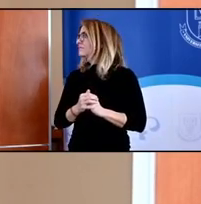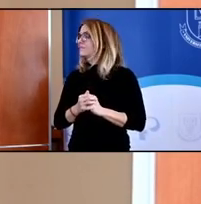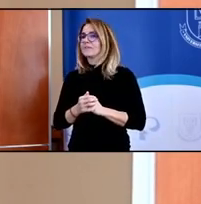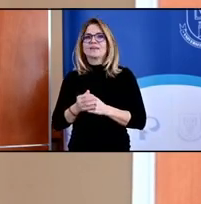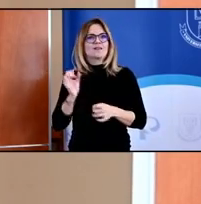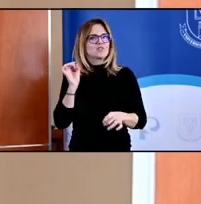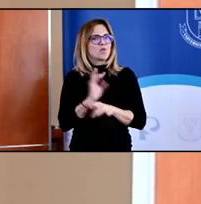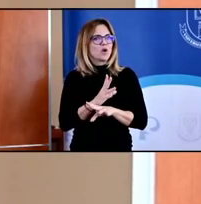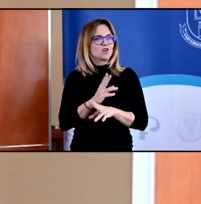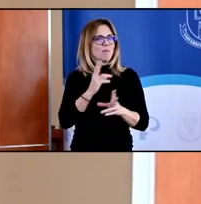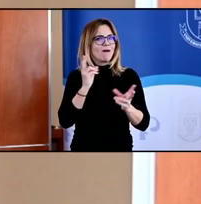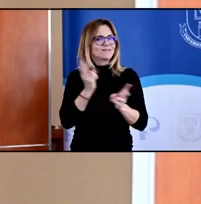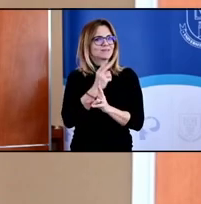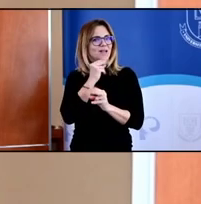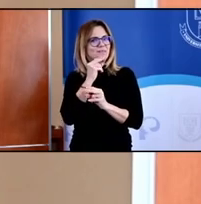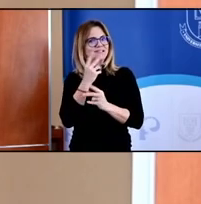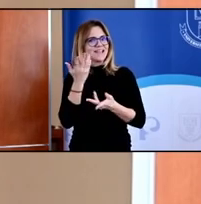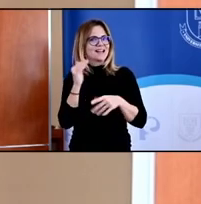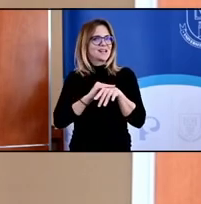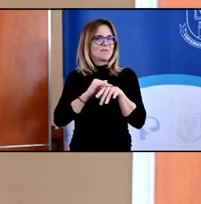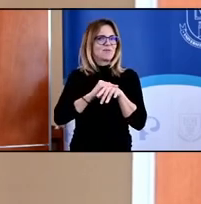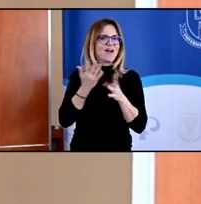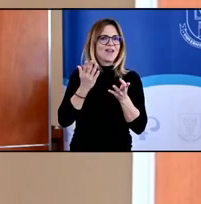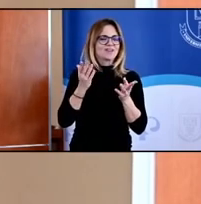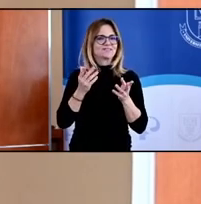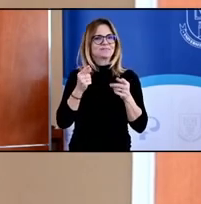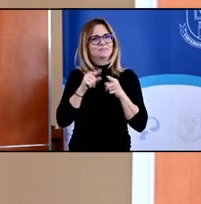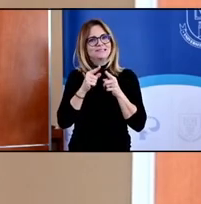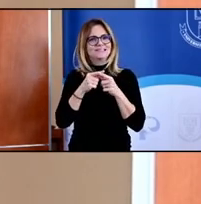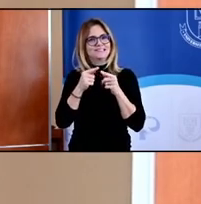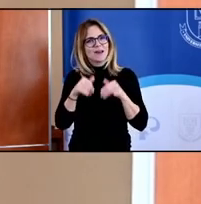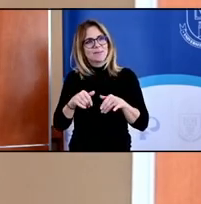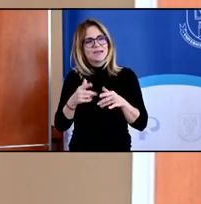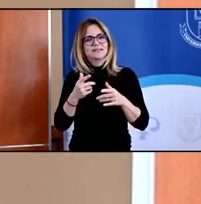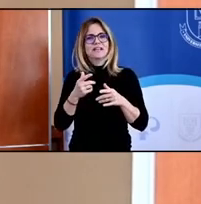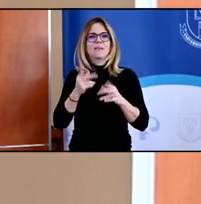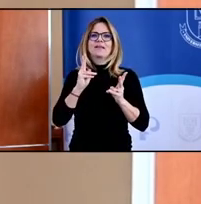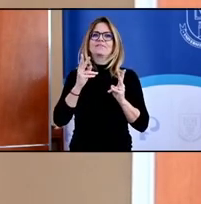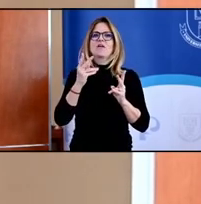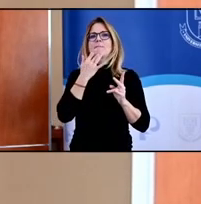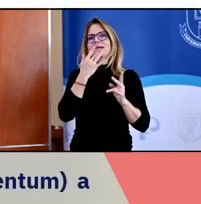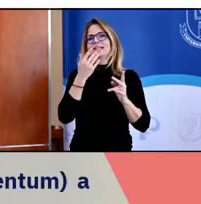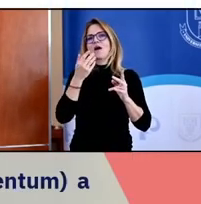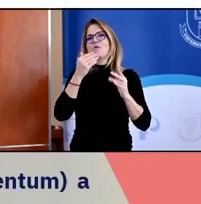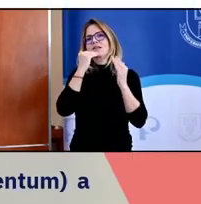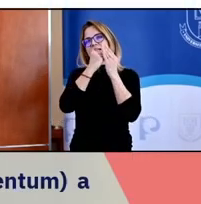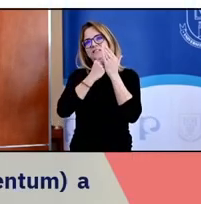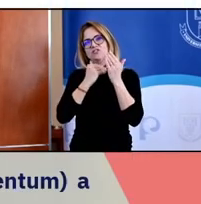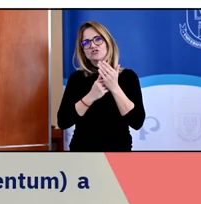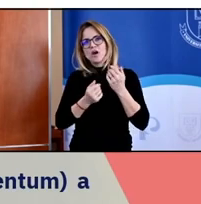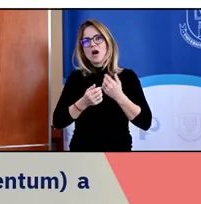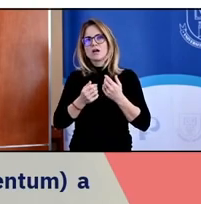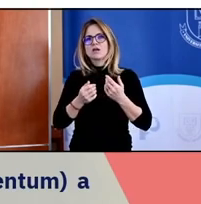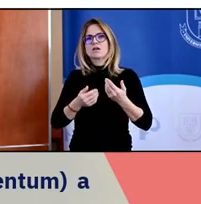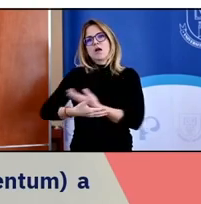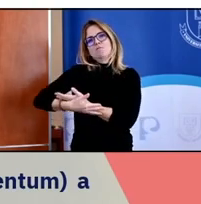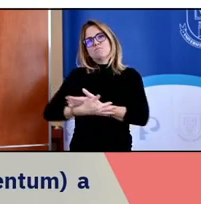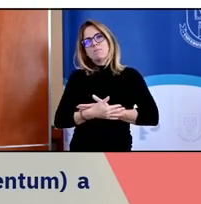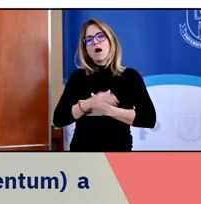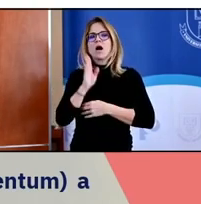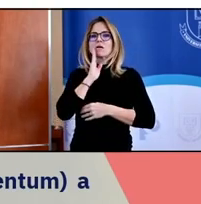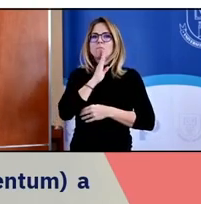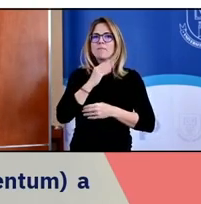szoktam úgyhogy bocsánat úgy látszik belemélyültem úgyhogy itt van a lista hogy mondjuk egy babaamas sarokban mik voltak azok amik fontosak